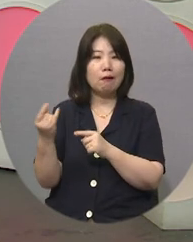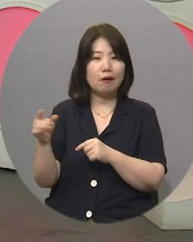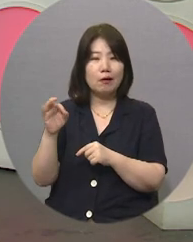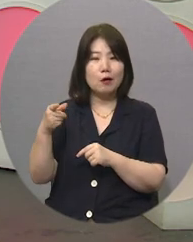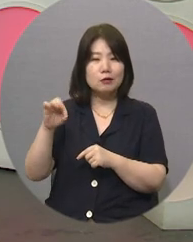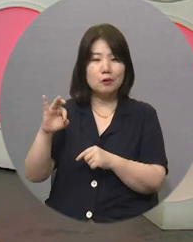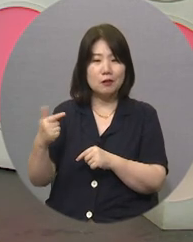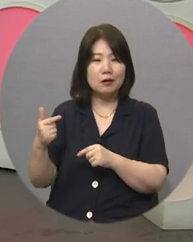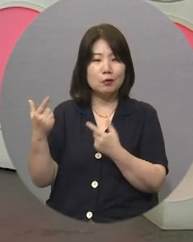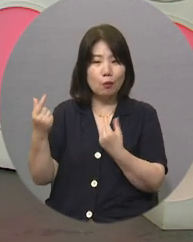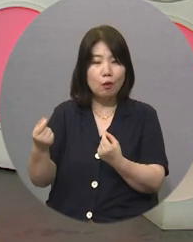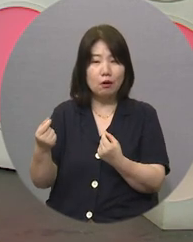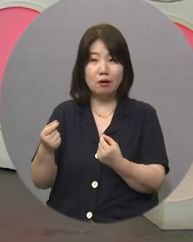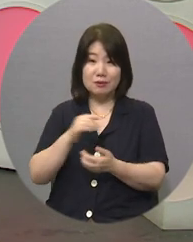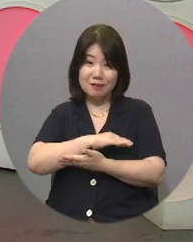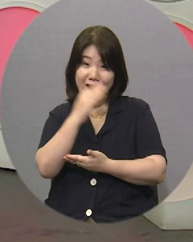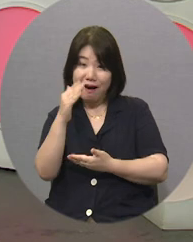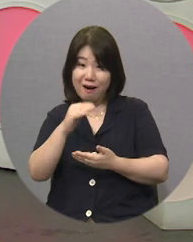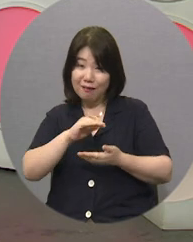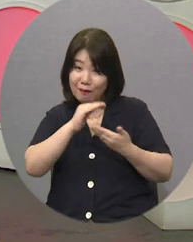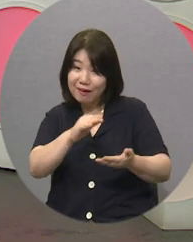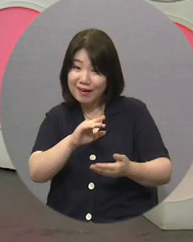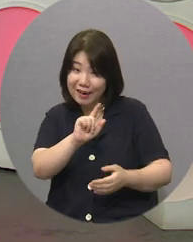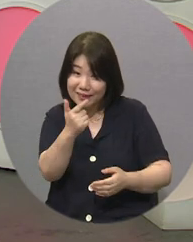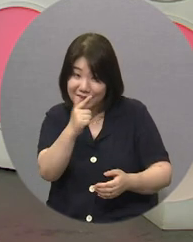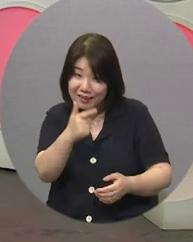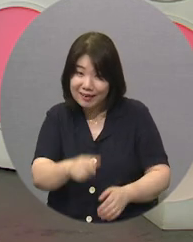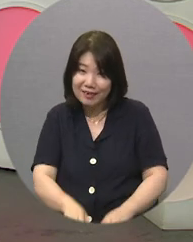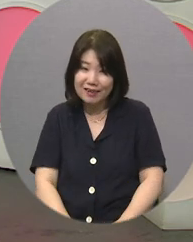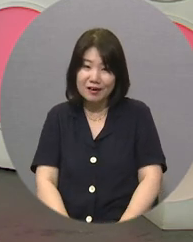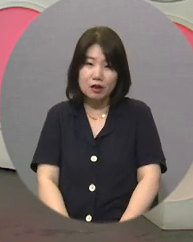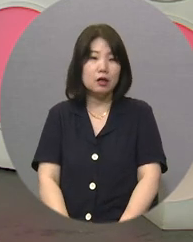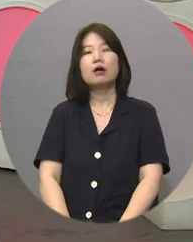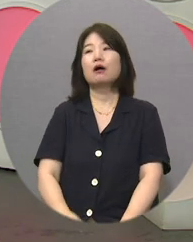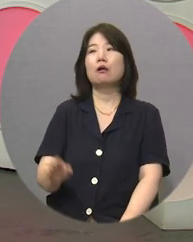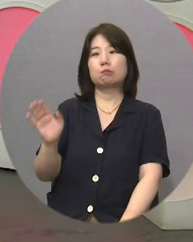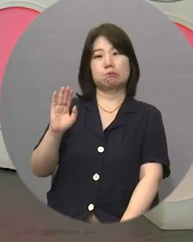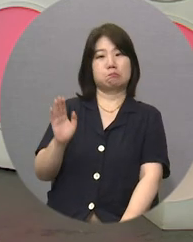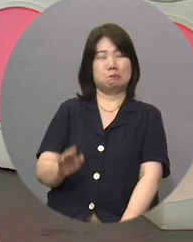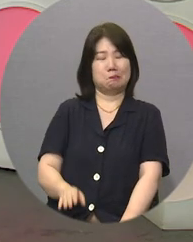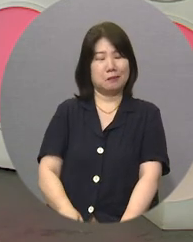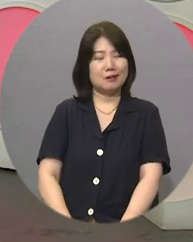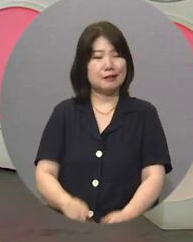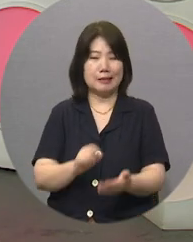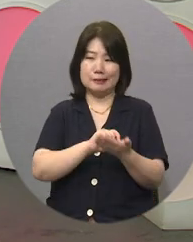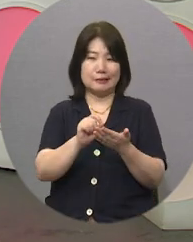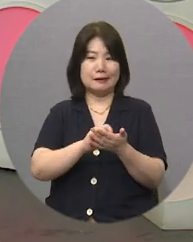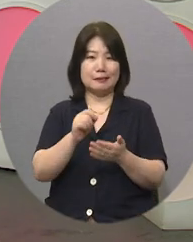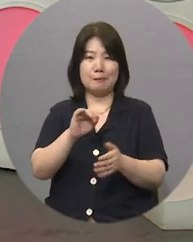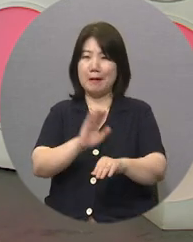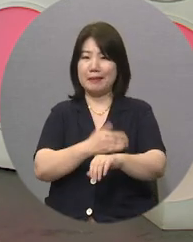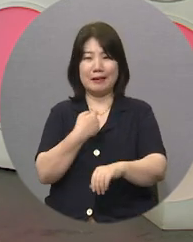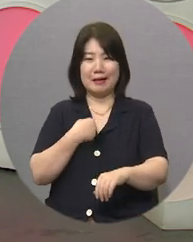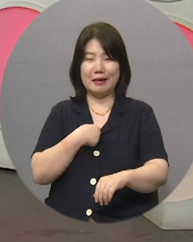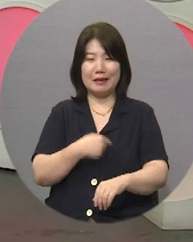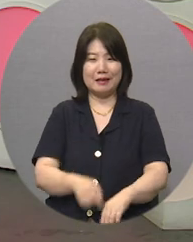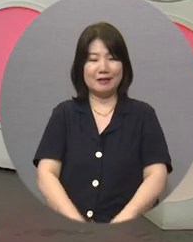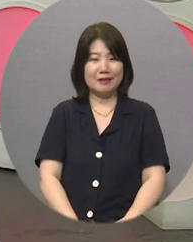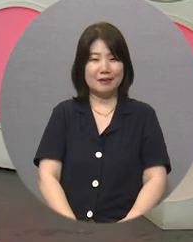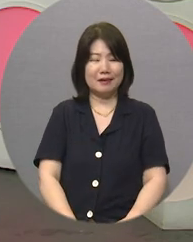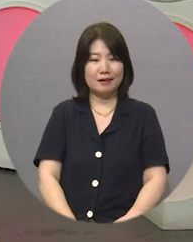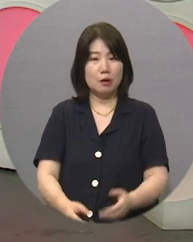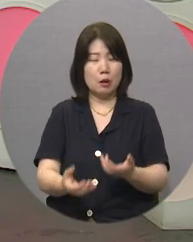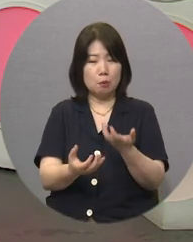아닌가 내가. 혹시 정인 씨가 보내서 본인이 읽고 있는 건 아니죠? 그렇죠. 제가 글을 이렇게 잘 쓰진 못하죠. 네, 네,